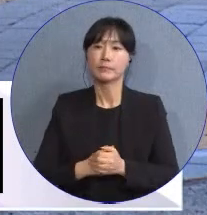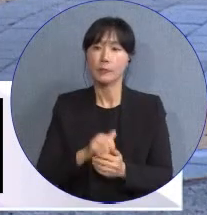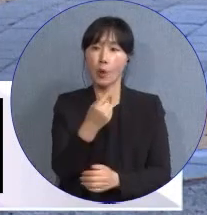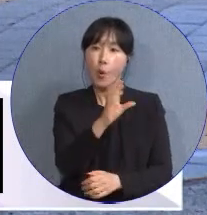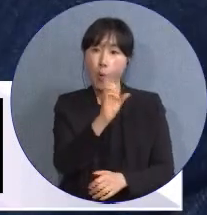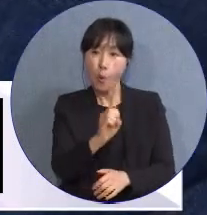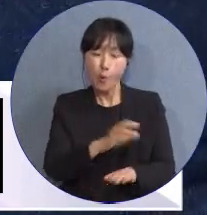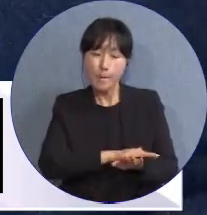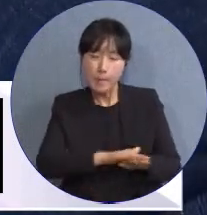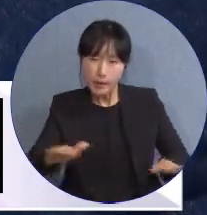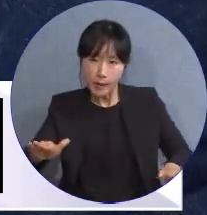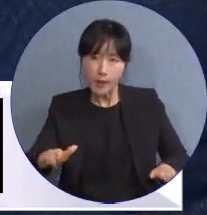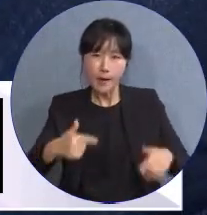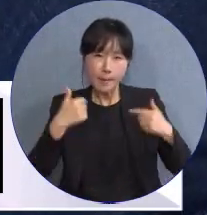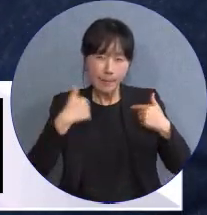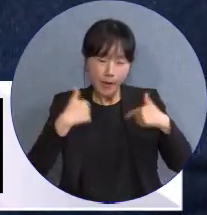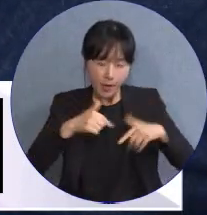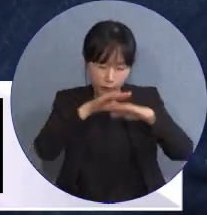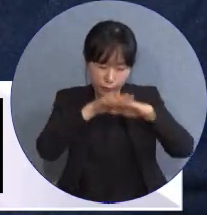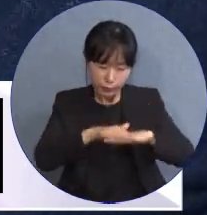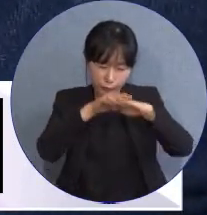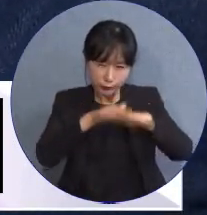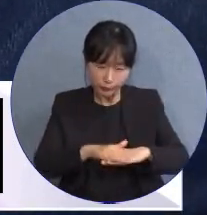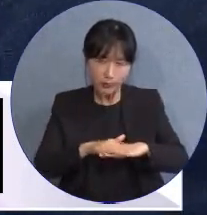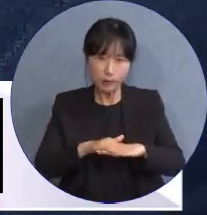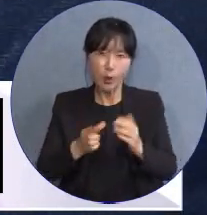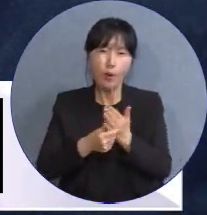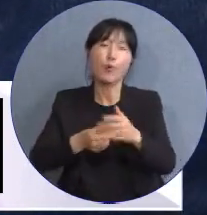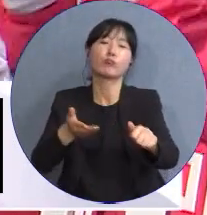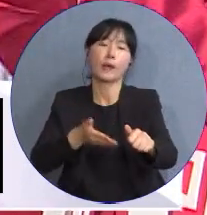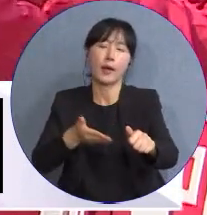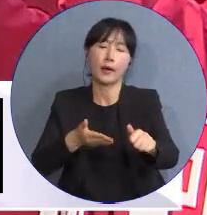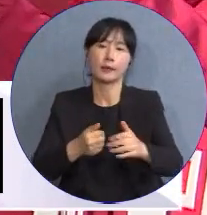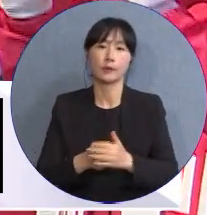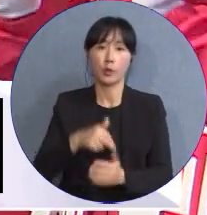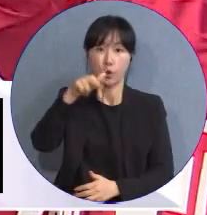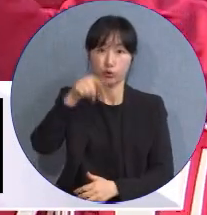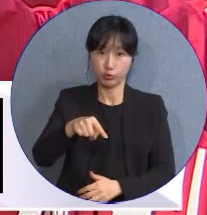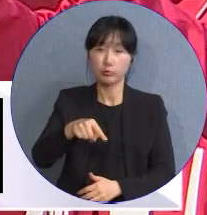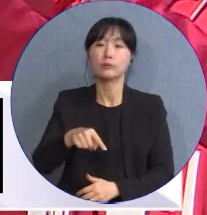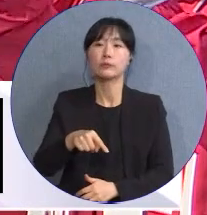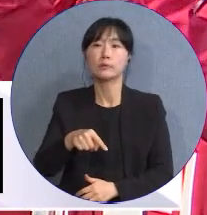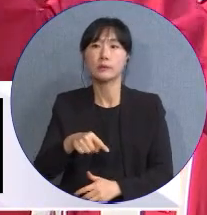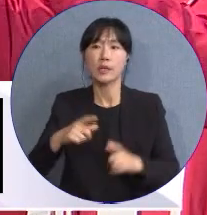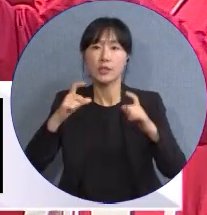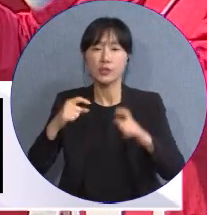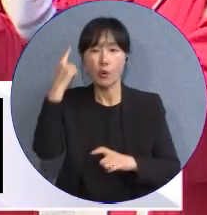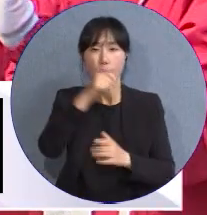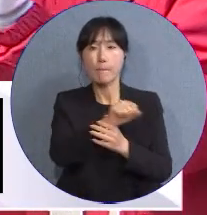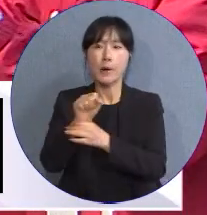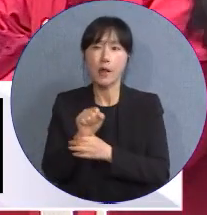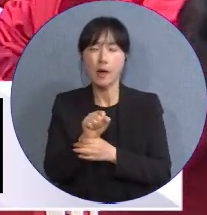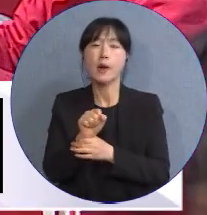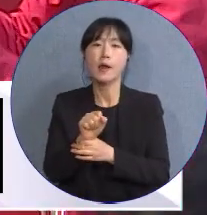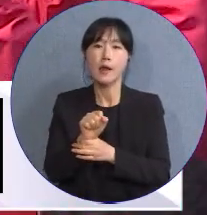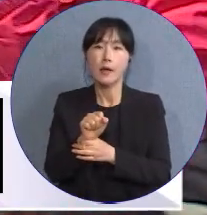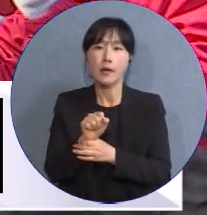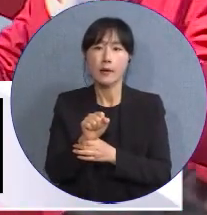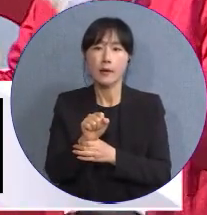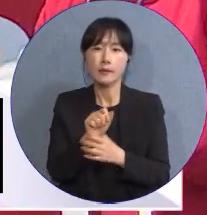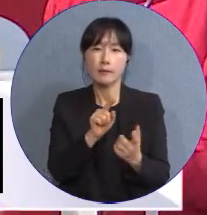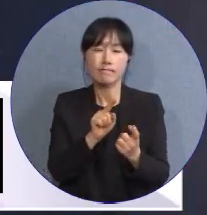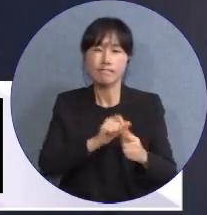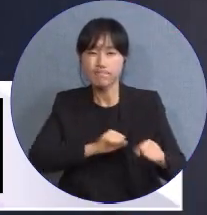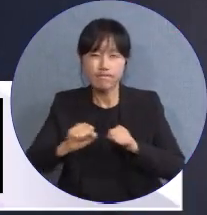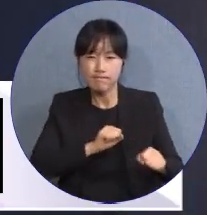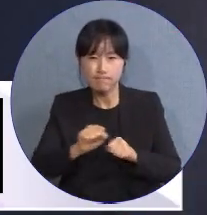깔고 매일 절 인사를 하며 유권자의 표심을 공략했고, 주 후보는 지역의 얼굴을 알리기 위해 집중 유세를